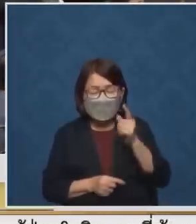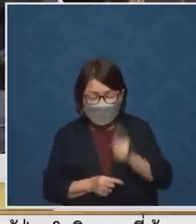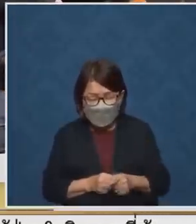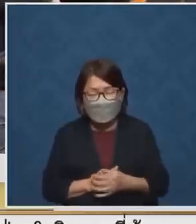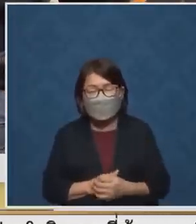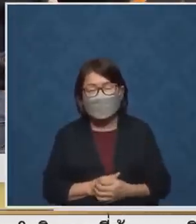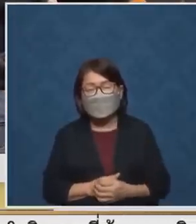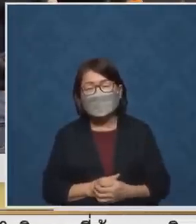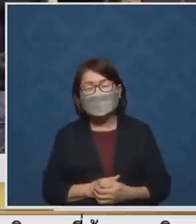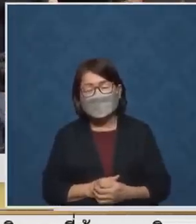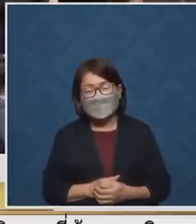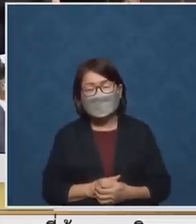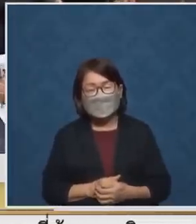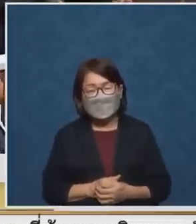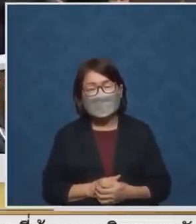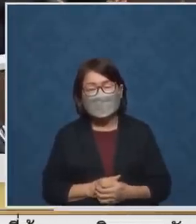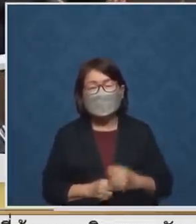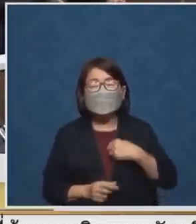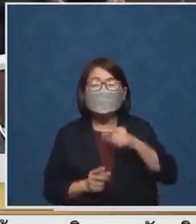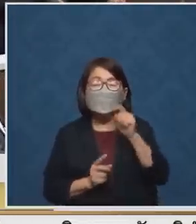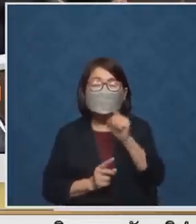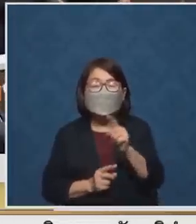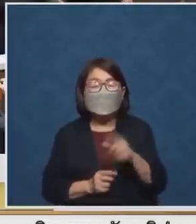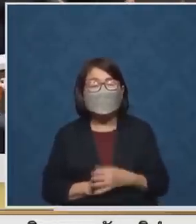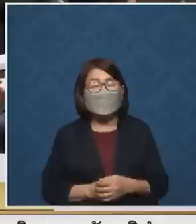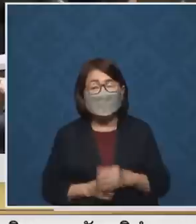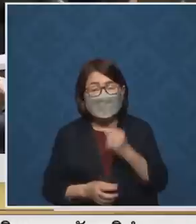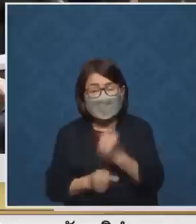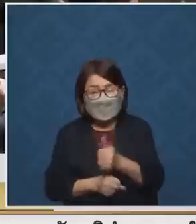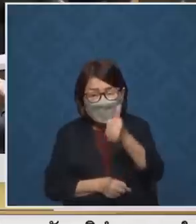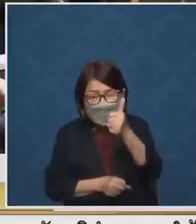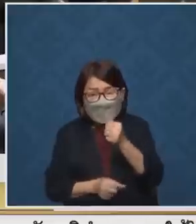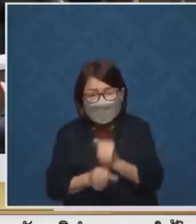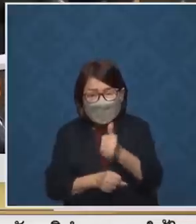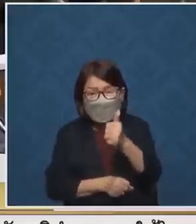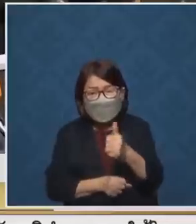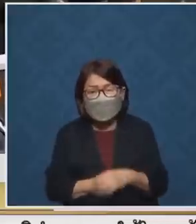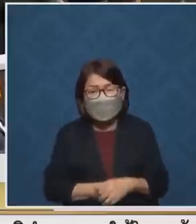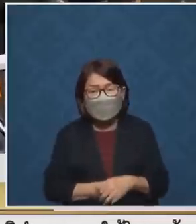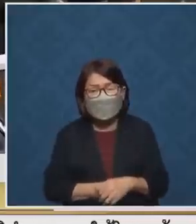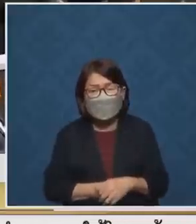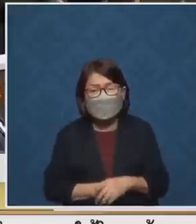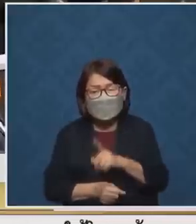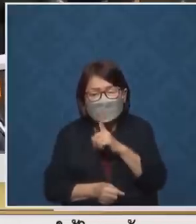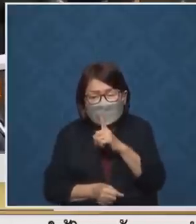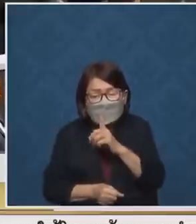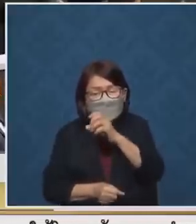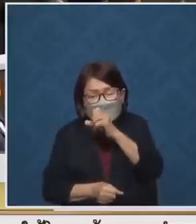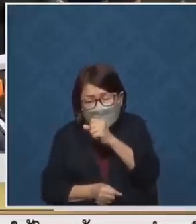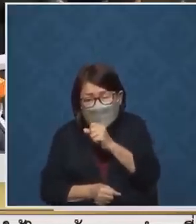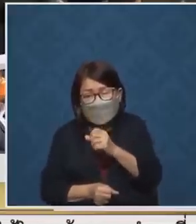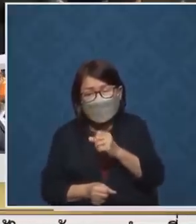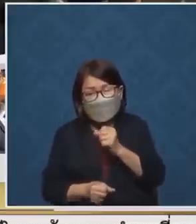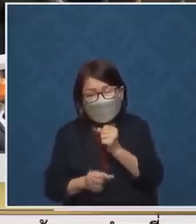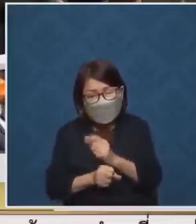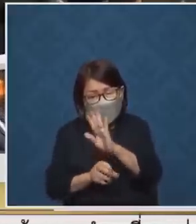่อ